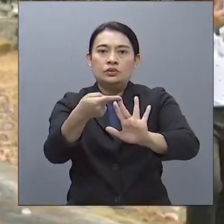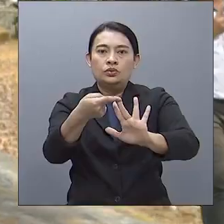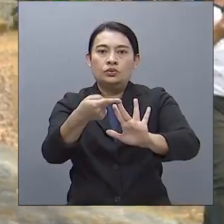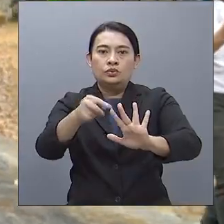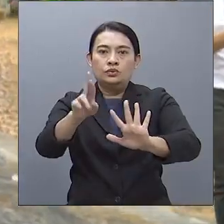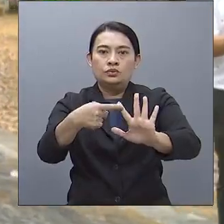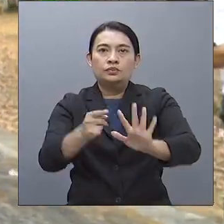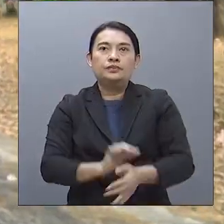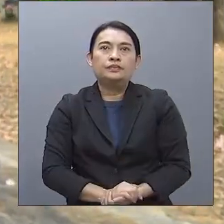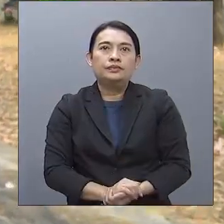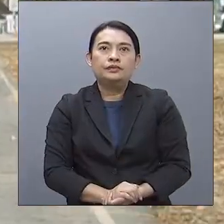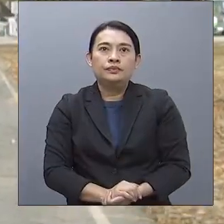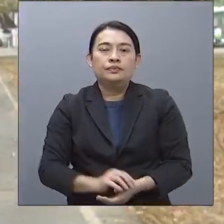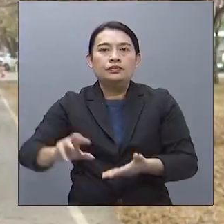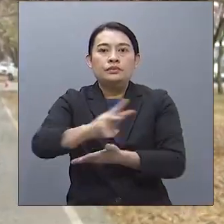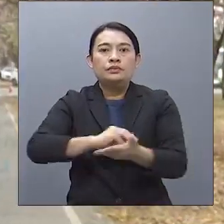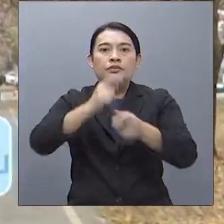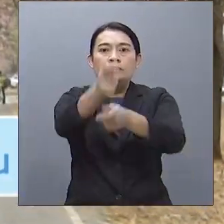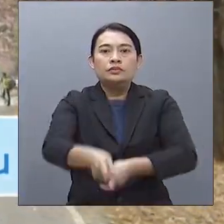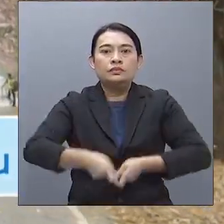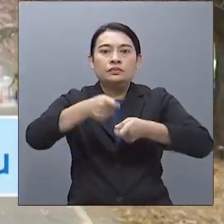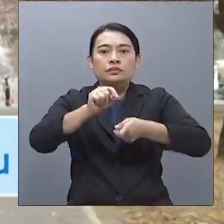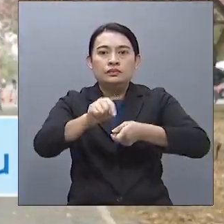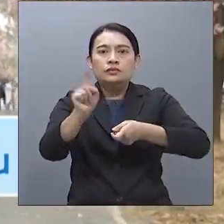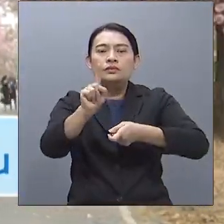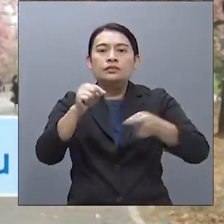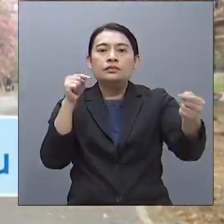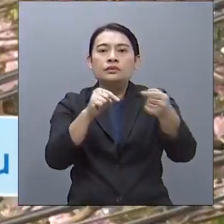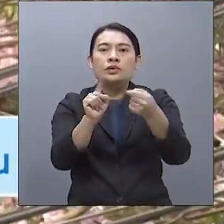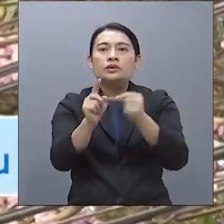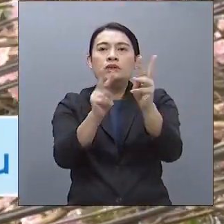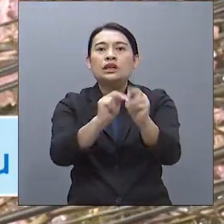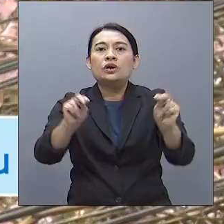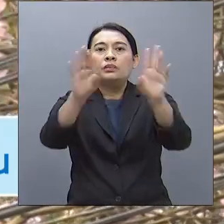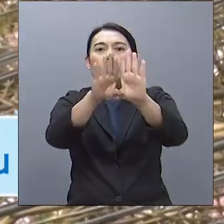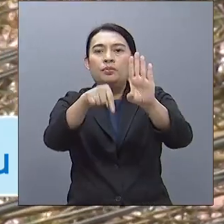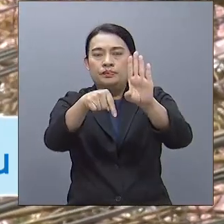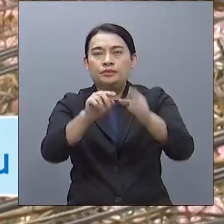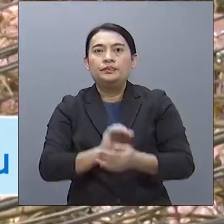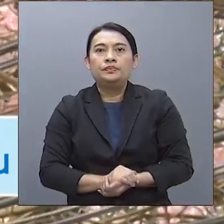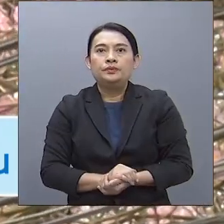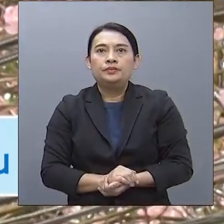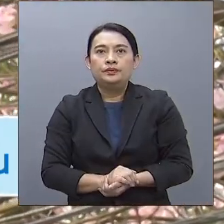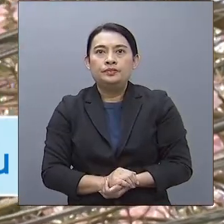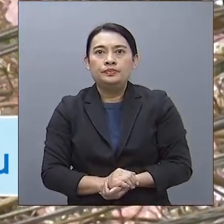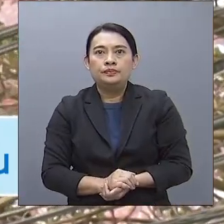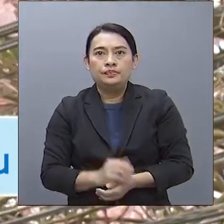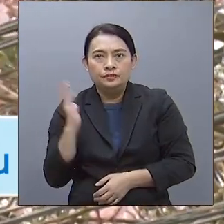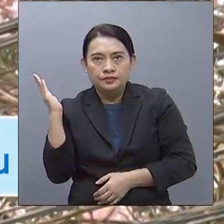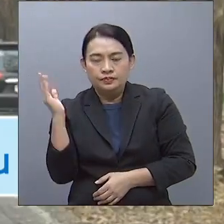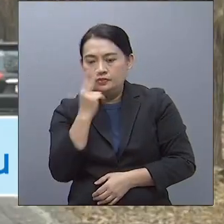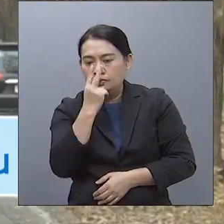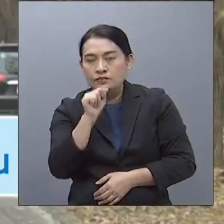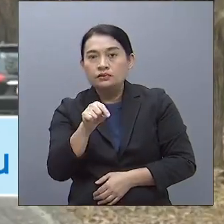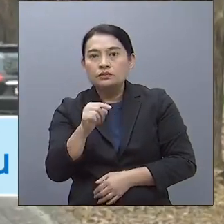ทิพย์บานสะพรั่งที่มหาวิทยาลัยเกษตรศาสตร์วิทยาเขตกำแพงแสนจังหวัดนครปฐมหรืองานเทศกาลชมดอกชม